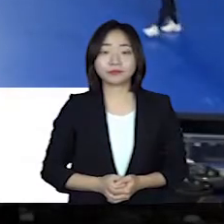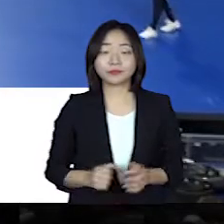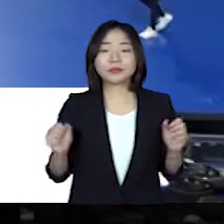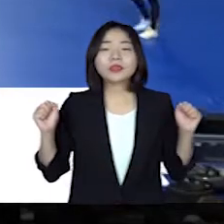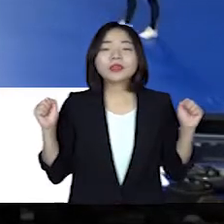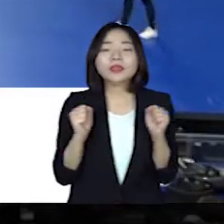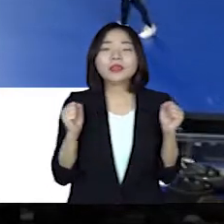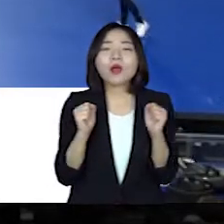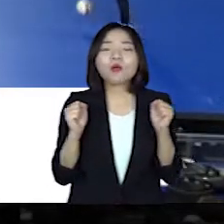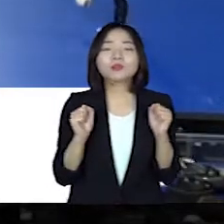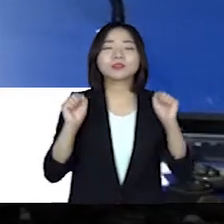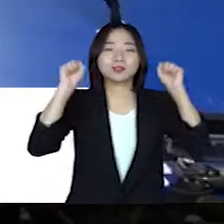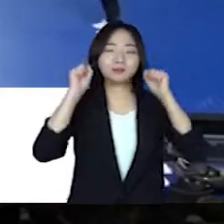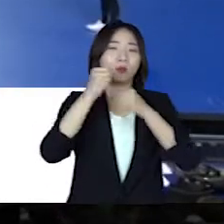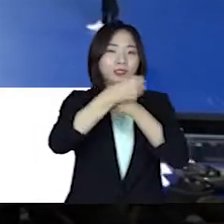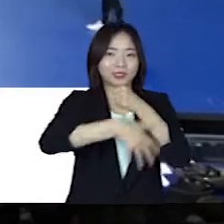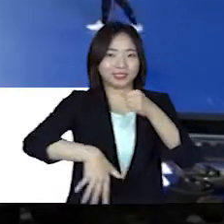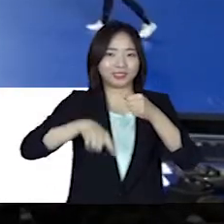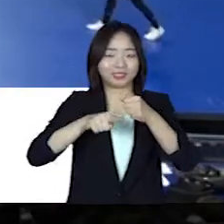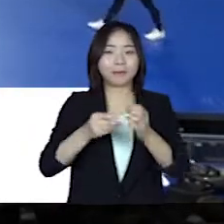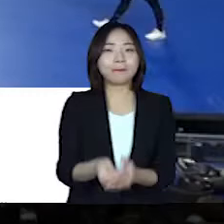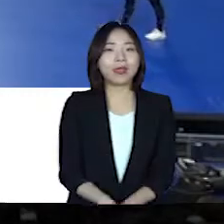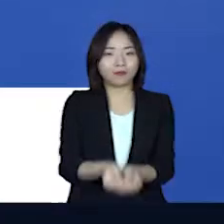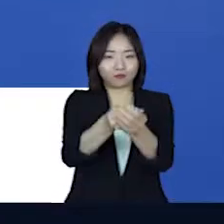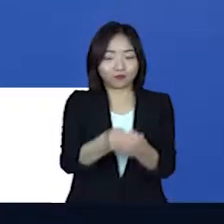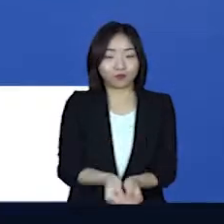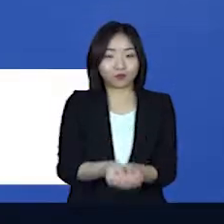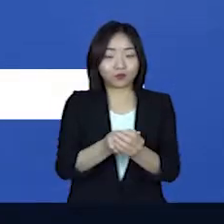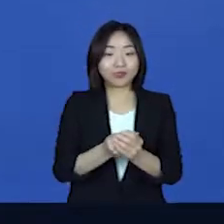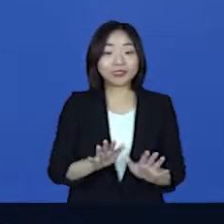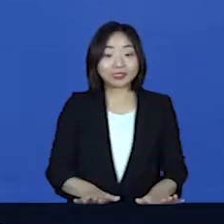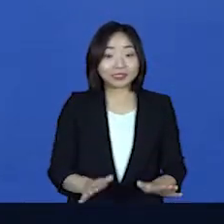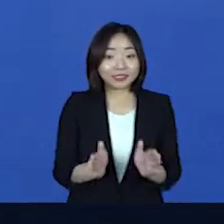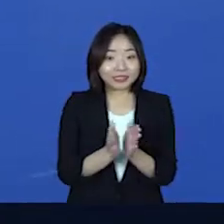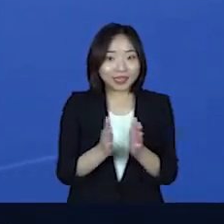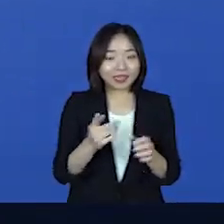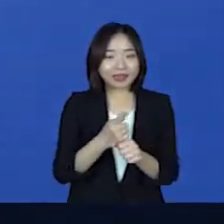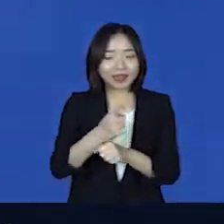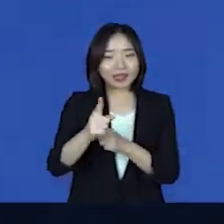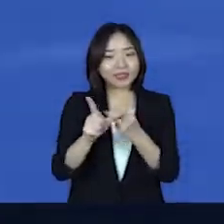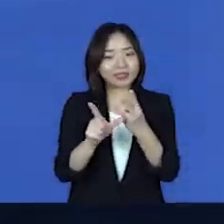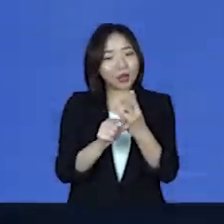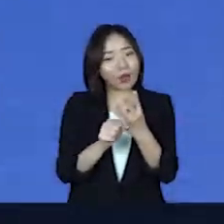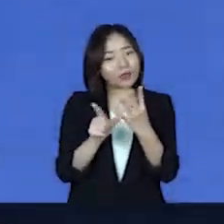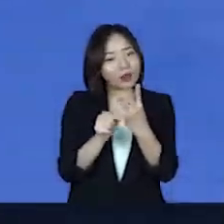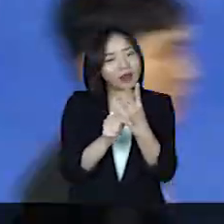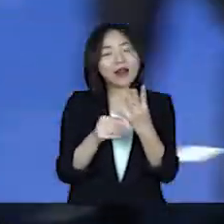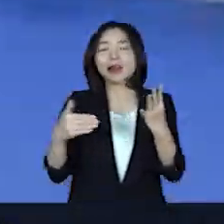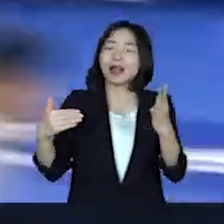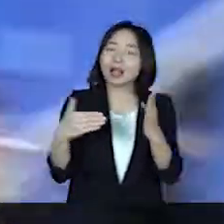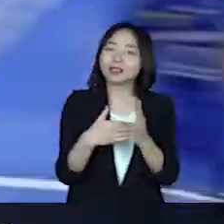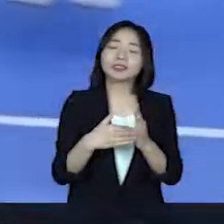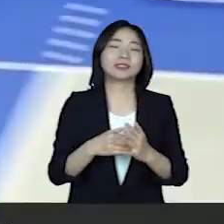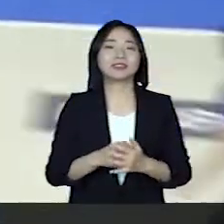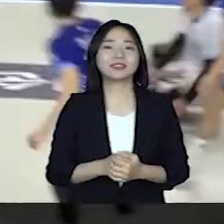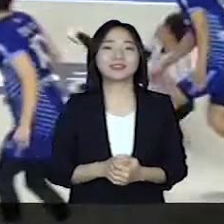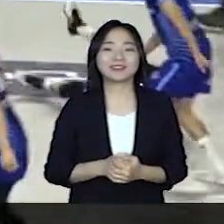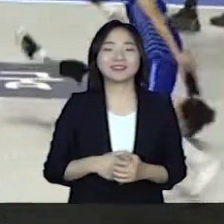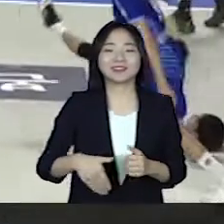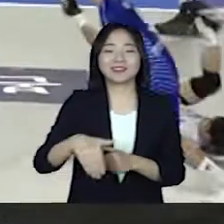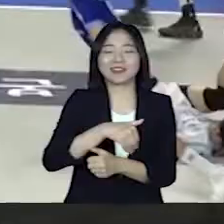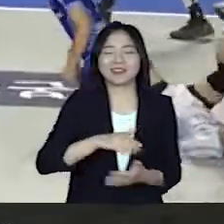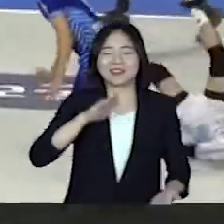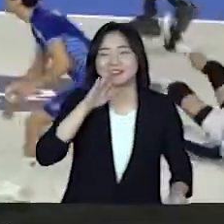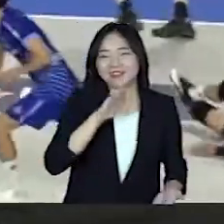스포츠의 꽃 V리그는 이번 개막전을 시작으로 내년 4월 초까지 6개월간 대장정에 돌입하며 코트를 뜨겁게